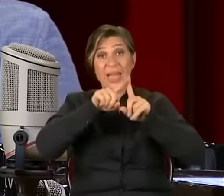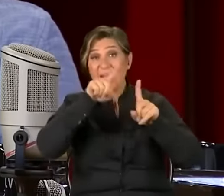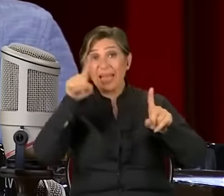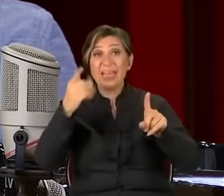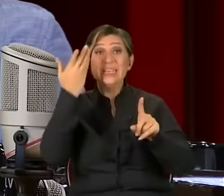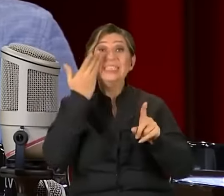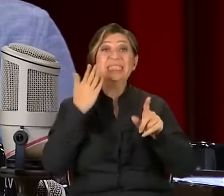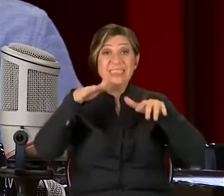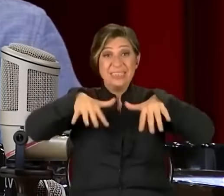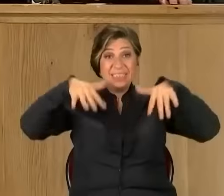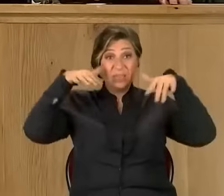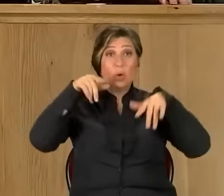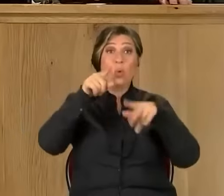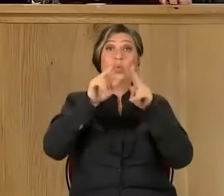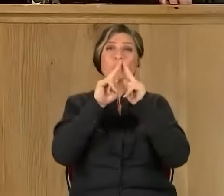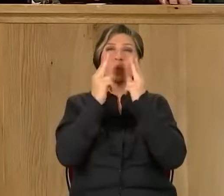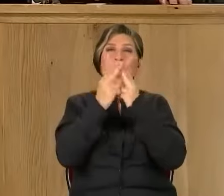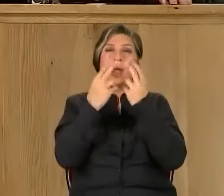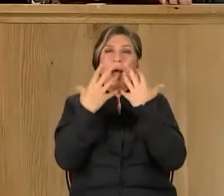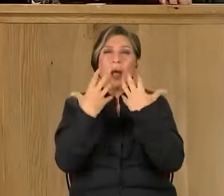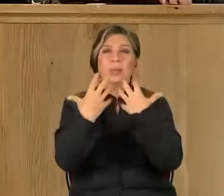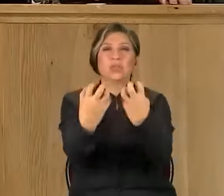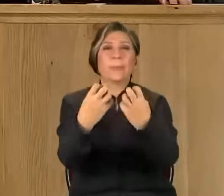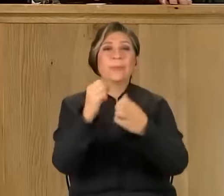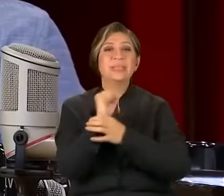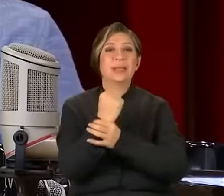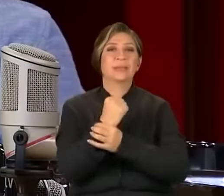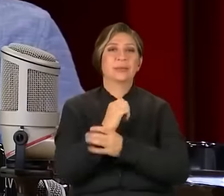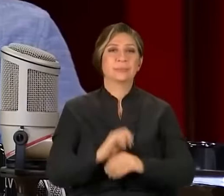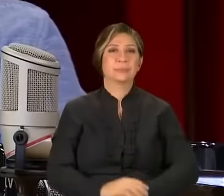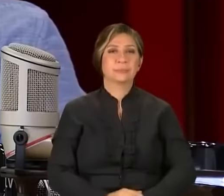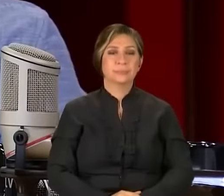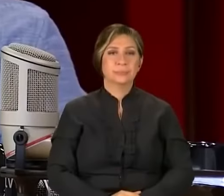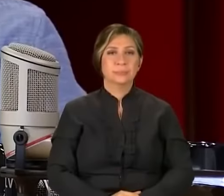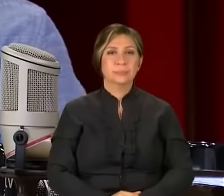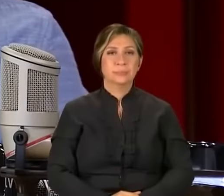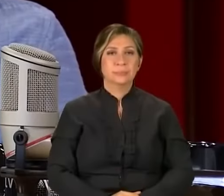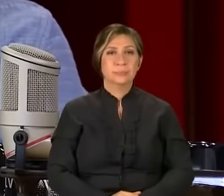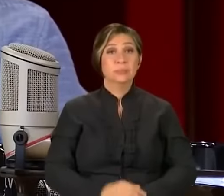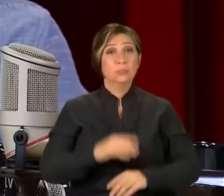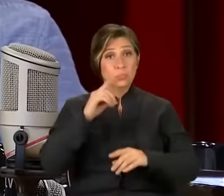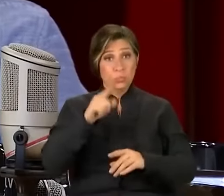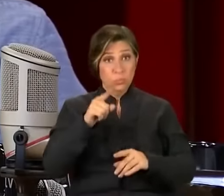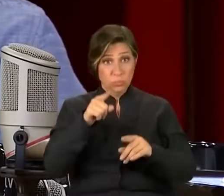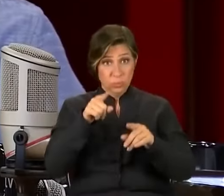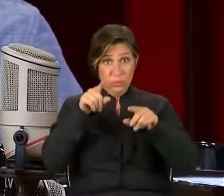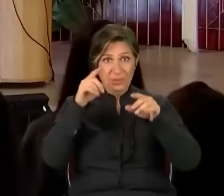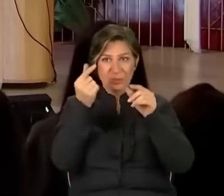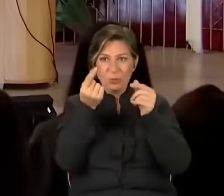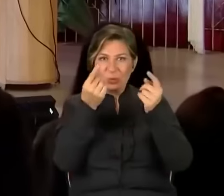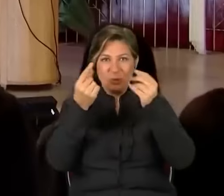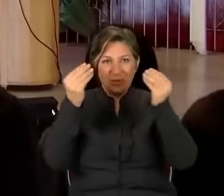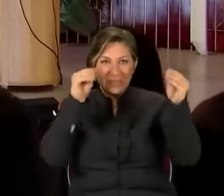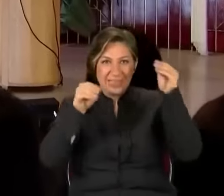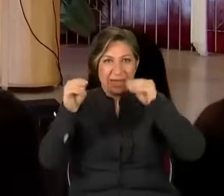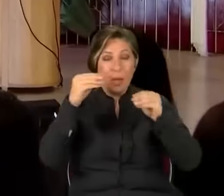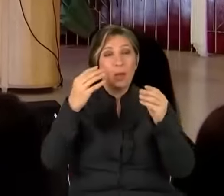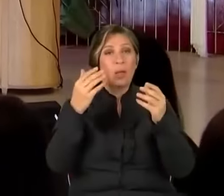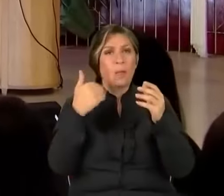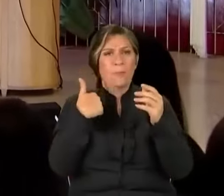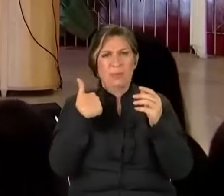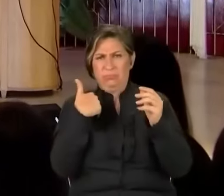kadar seyirciyi o dünyaya alma sanatıdır yani. Bu fringe'lerin, küçük saçakların olmasını ben